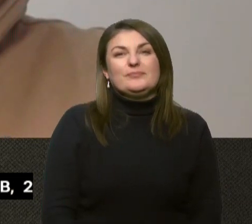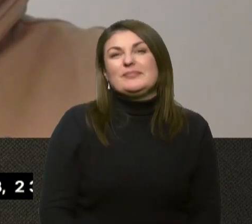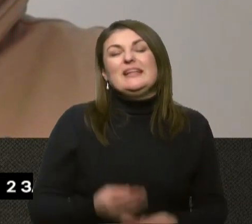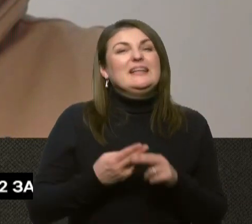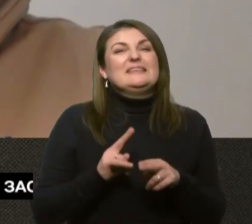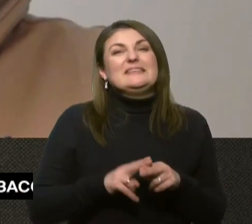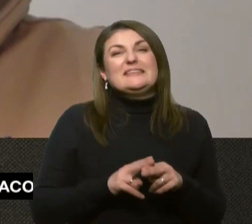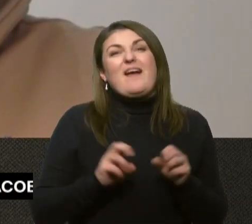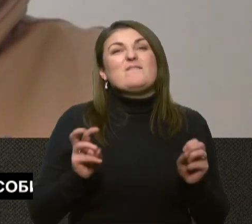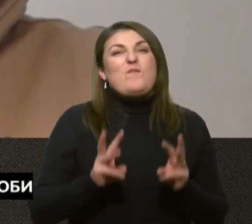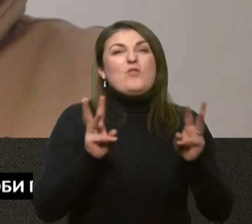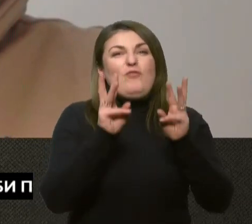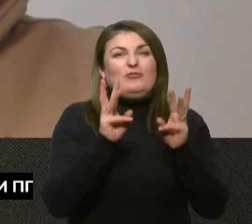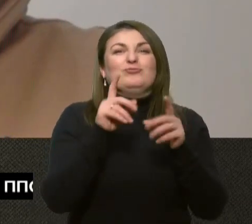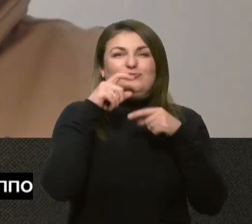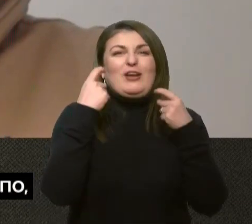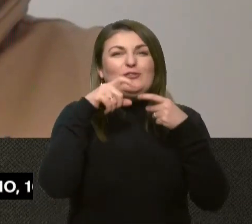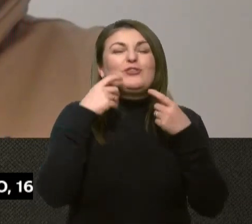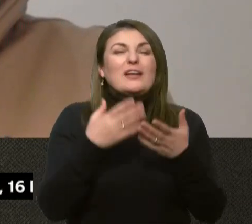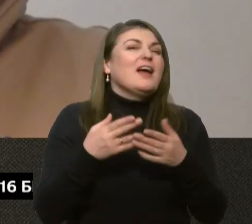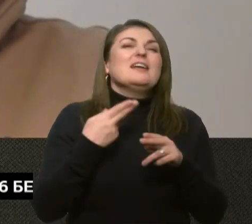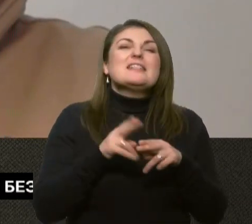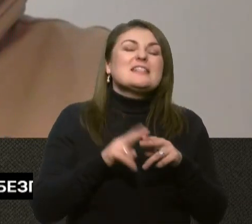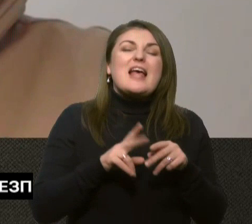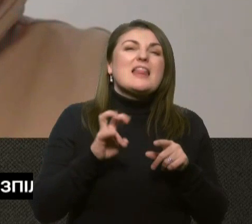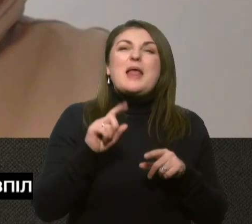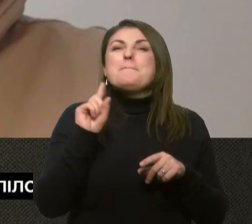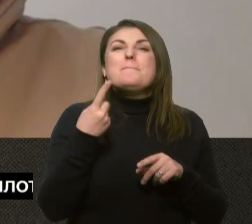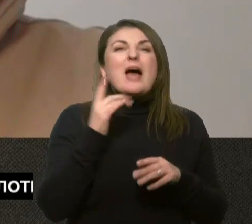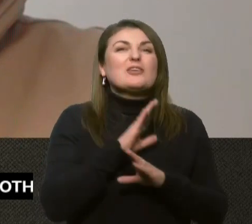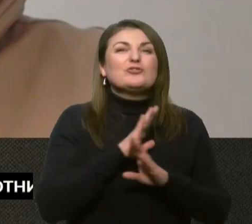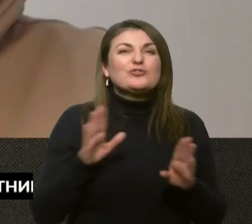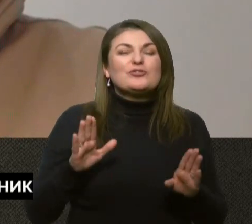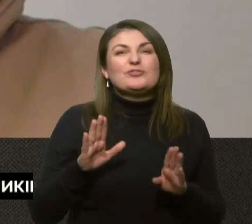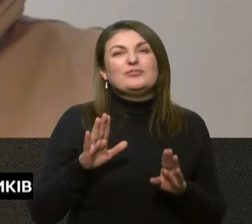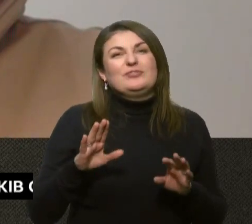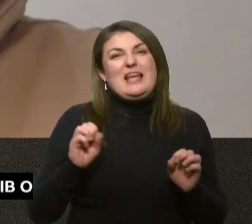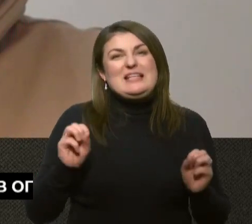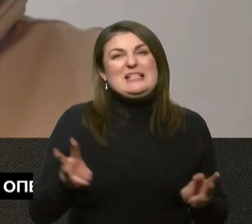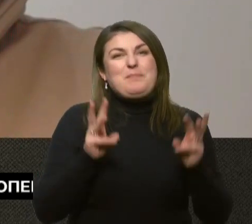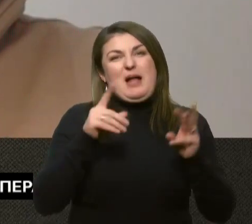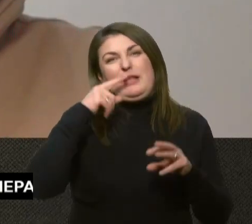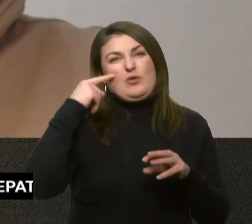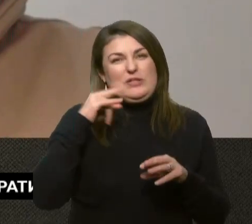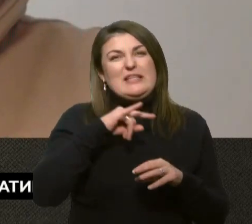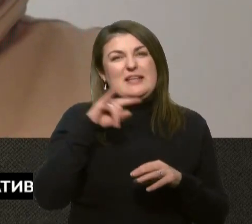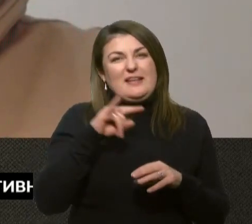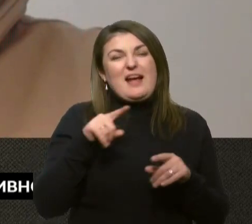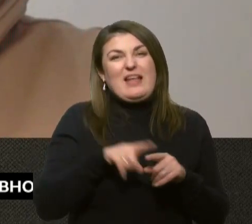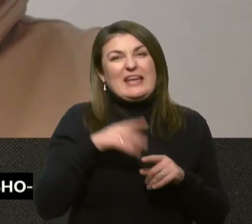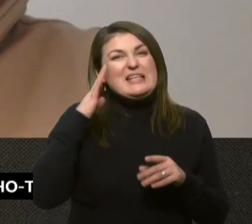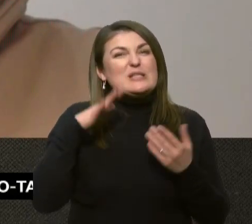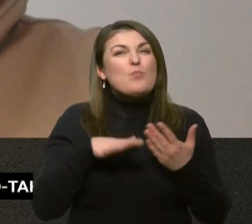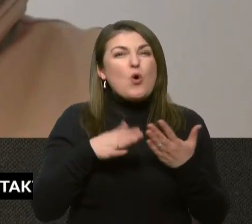це не вогник, жарко. От, це не перший... Не перший спалений російський літак саме в такий спосіб, тому